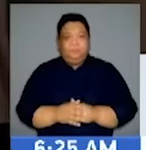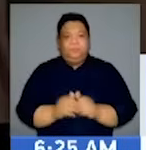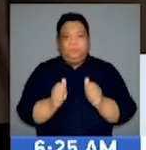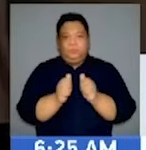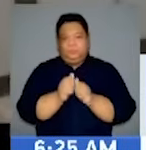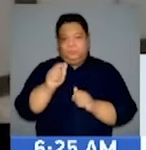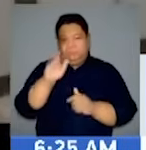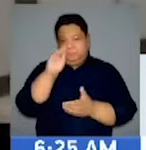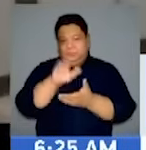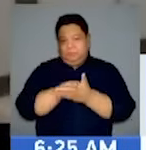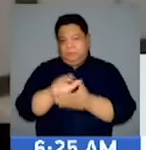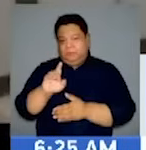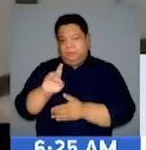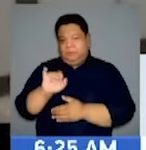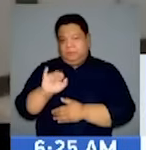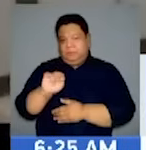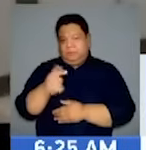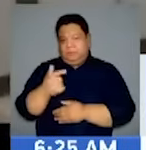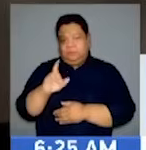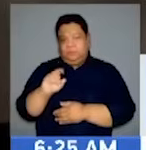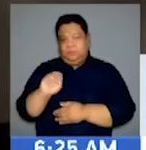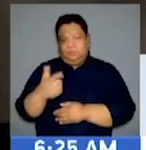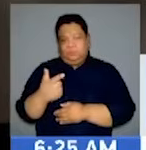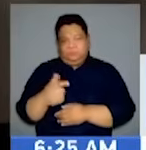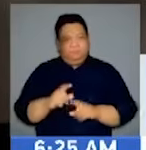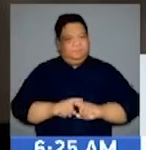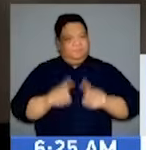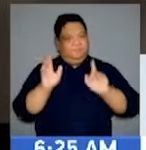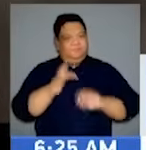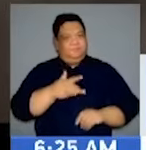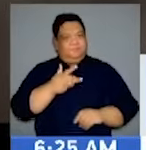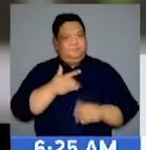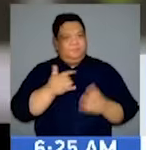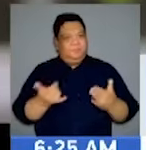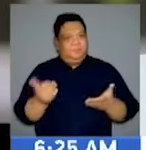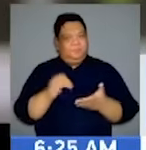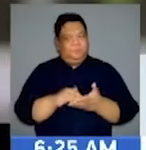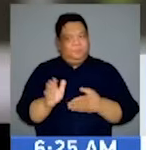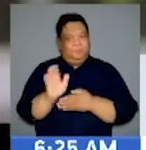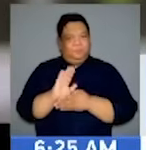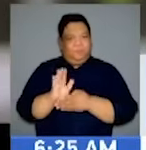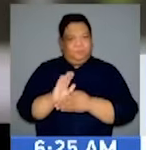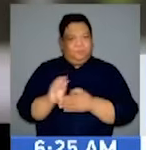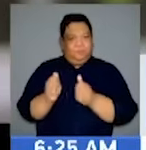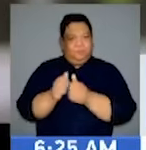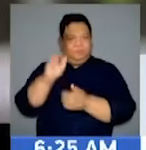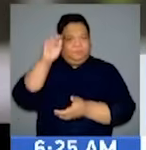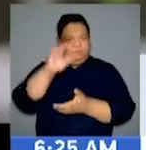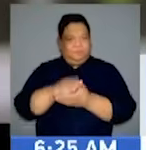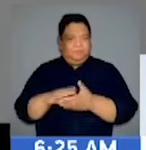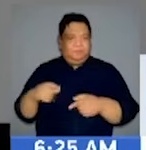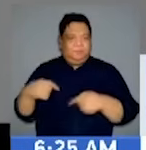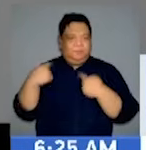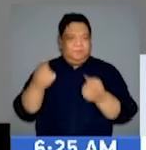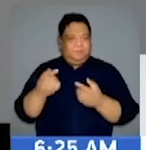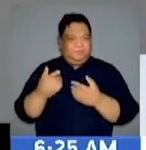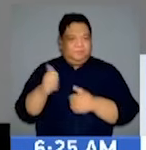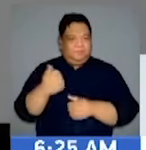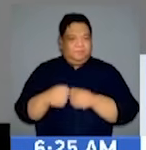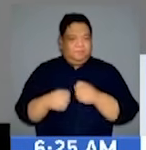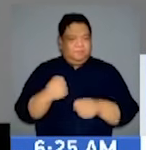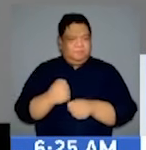na muling makatrabaho si Dong sa isang big screen project after more than 10 years. Mm. Ano naman kaya ang regalo nila sa isa't isa this coming